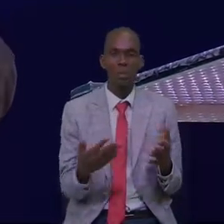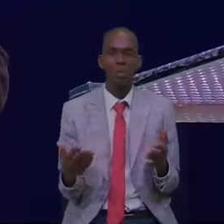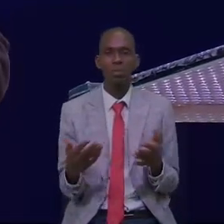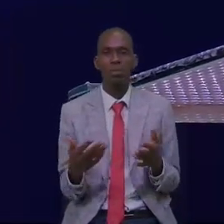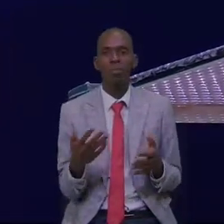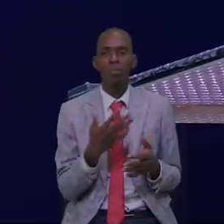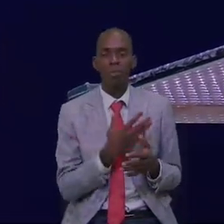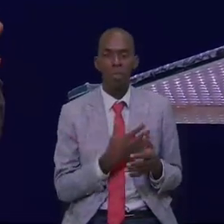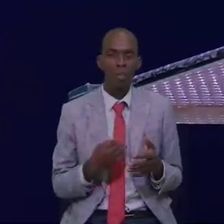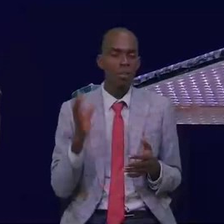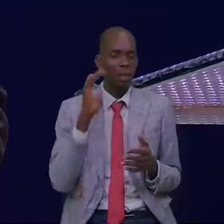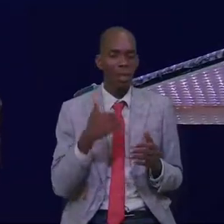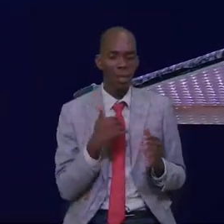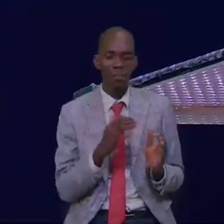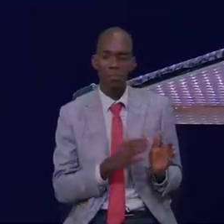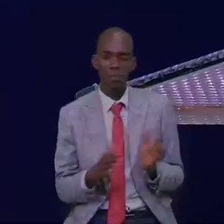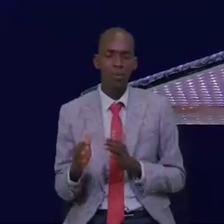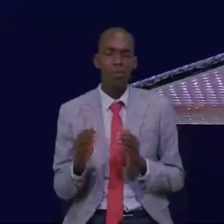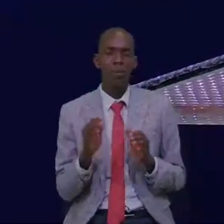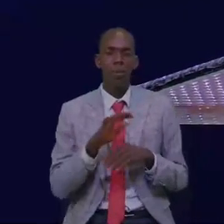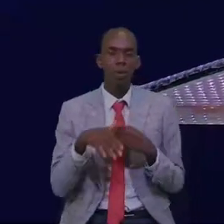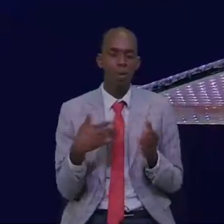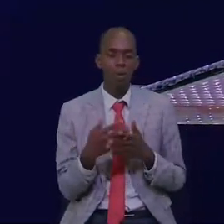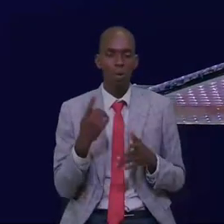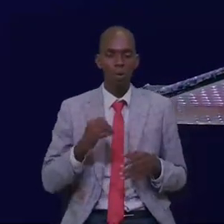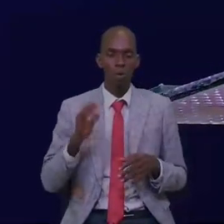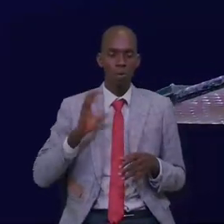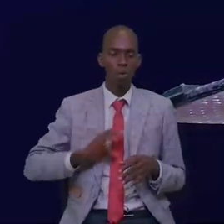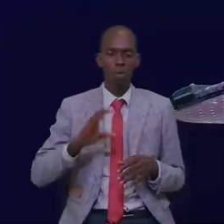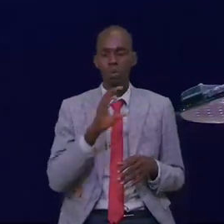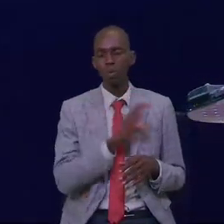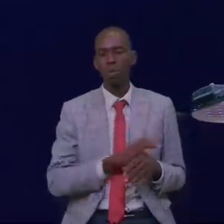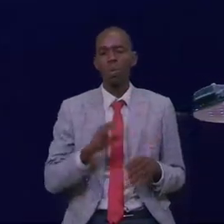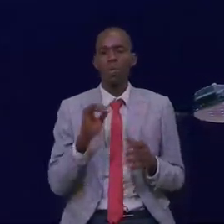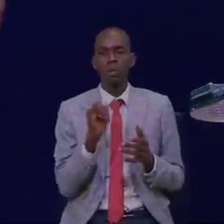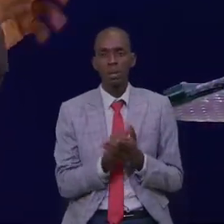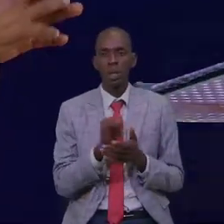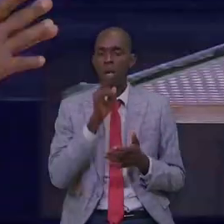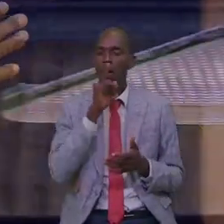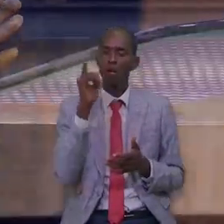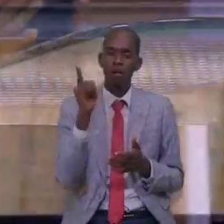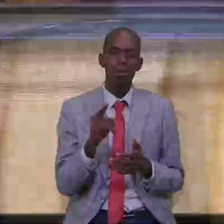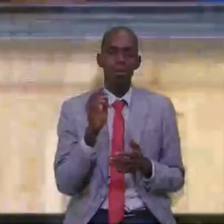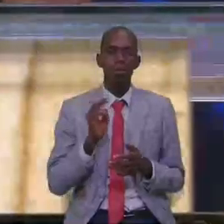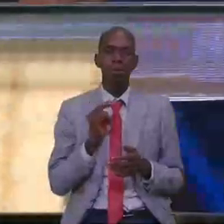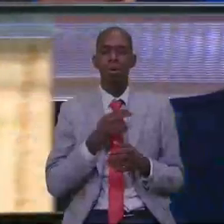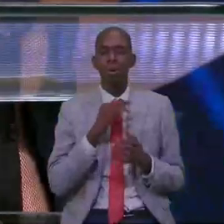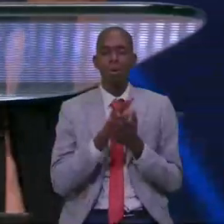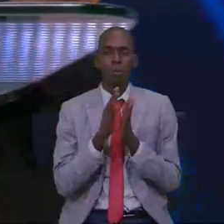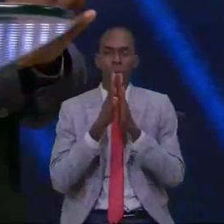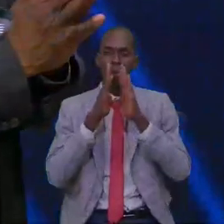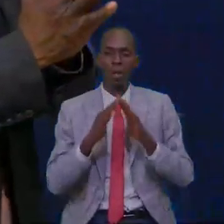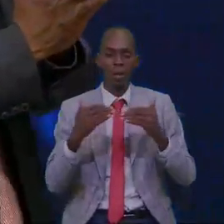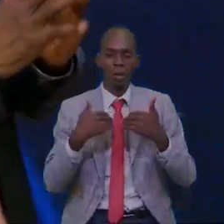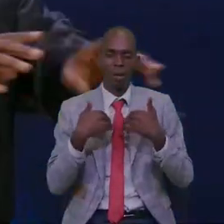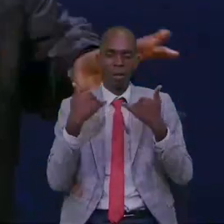ils ont instauré des commissions dans le monde et des sociétés, des organismes, que maintenant